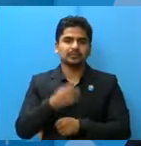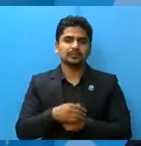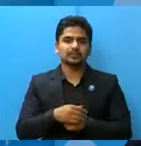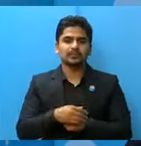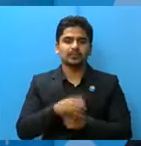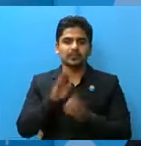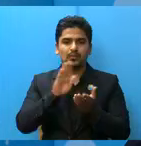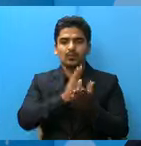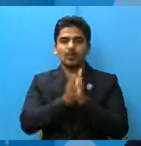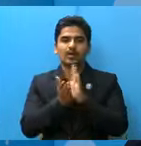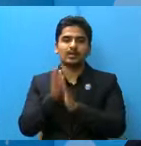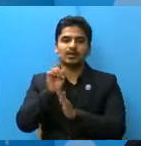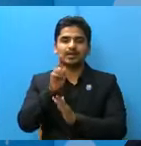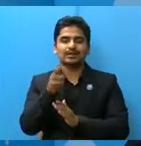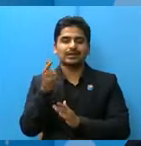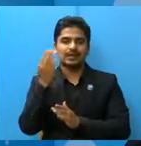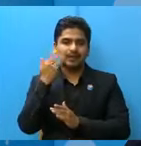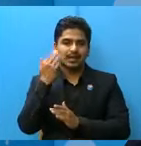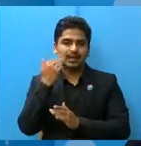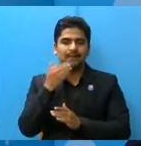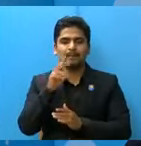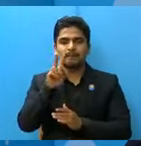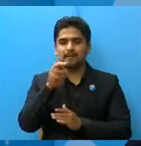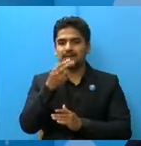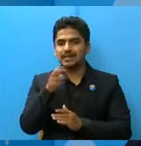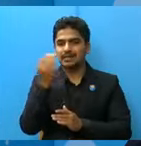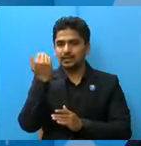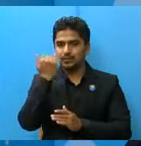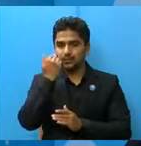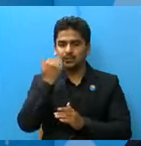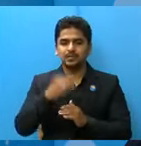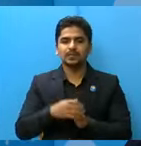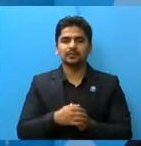बईतडी को एक जना महिला, बिस जना पुरूस,